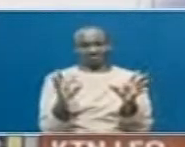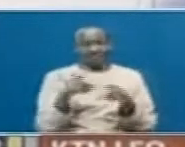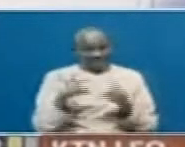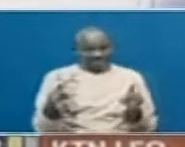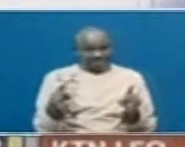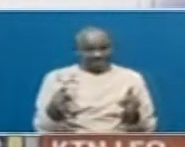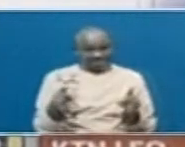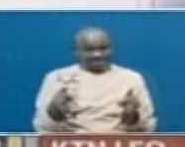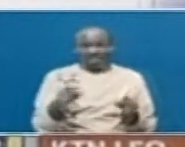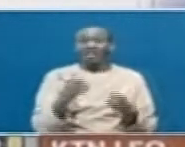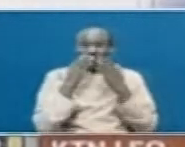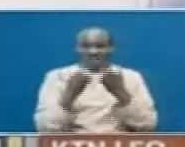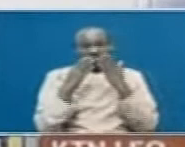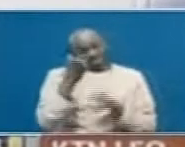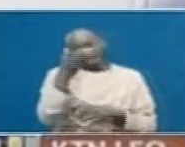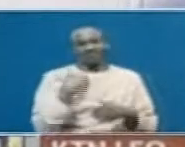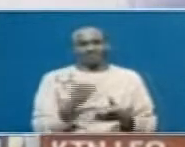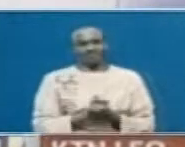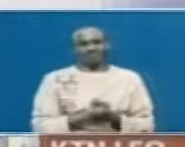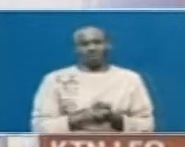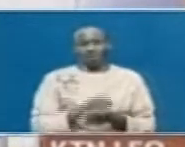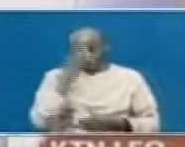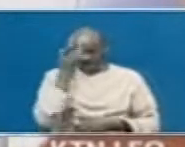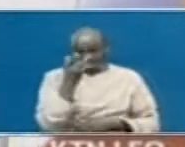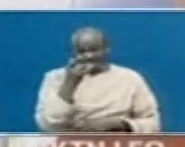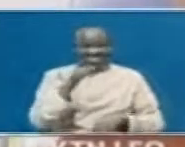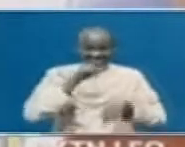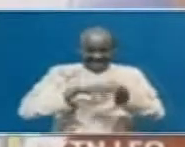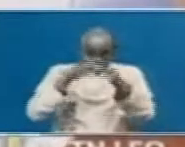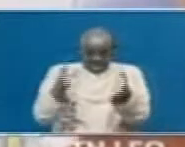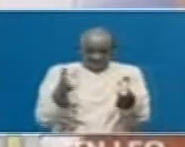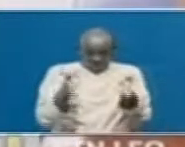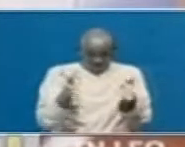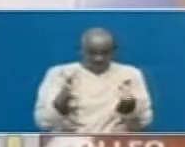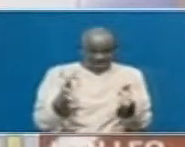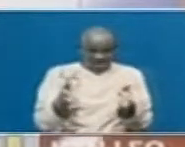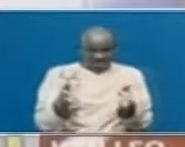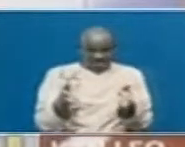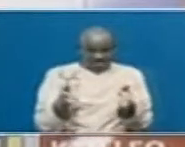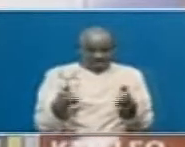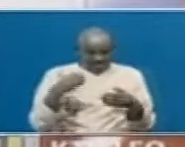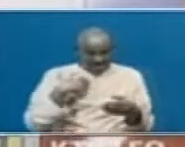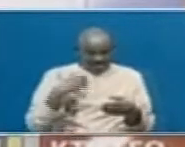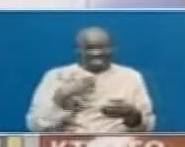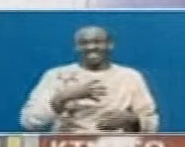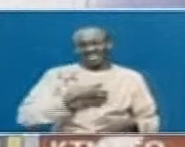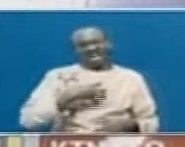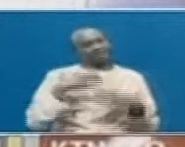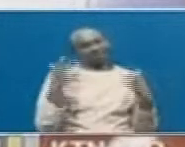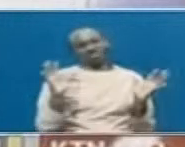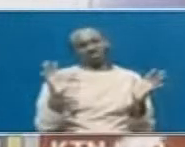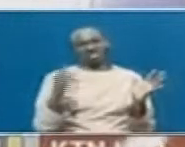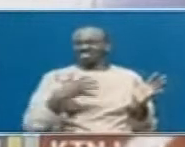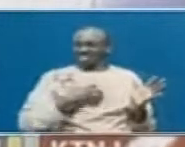Lakini kuna shukrani. Na shukrani. Yes. Aha. Kwa sababu hata wakati huu wajua nime retire. Naam.